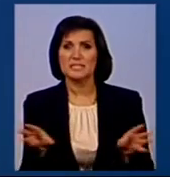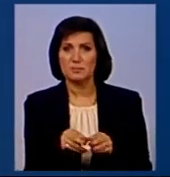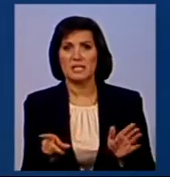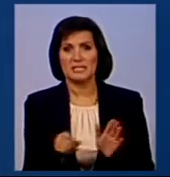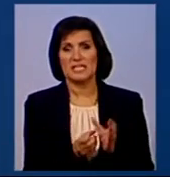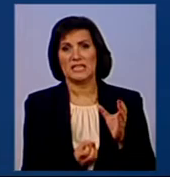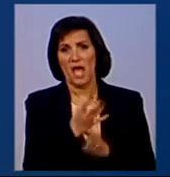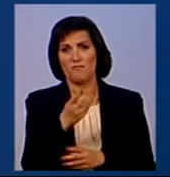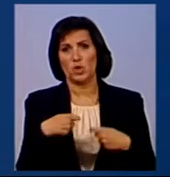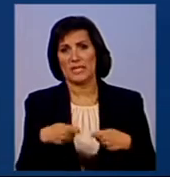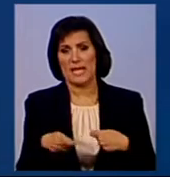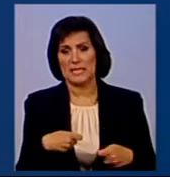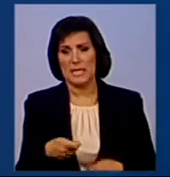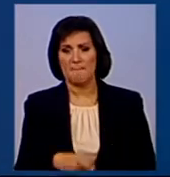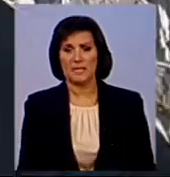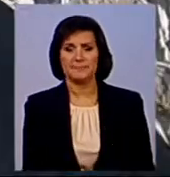з нафтотрейдерами.